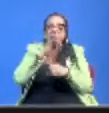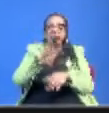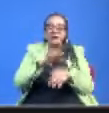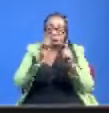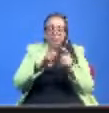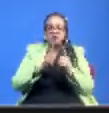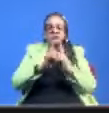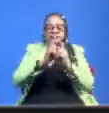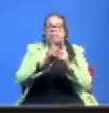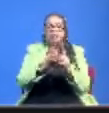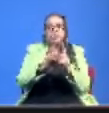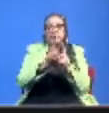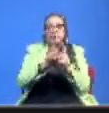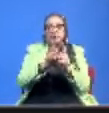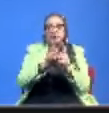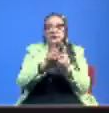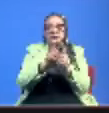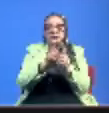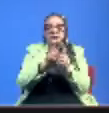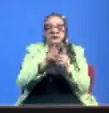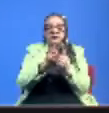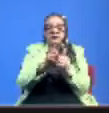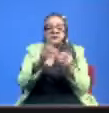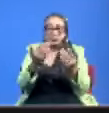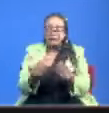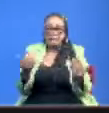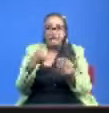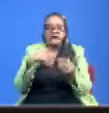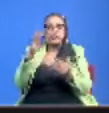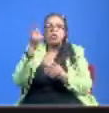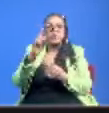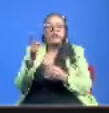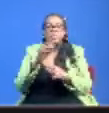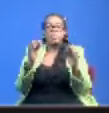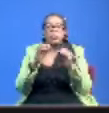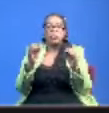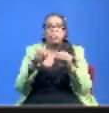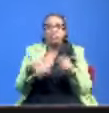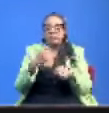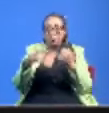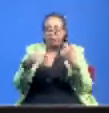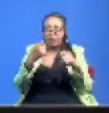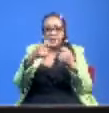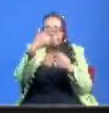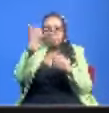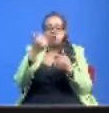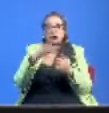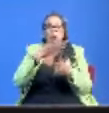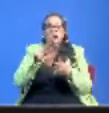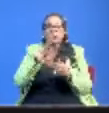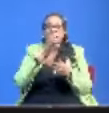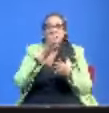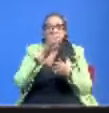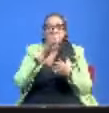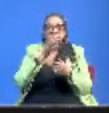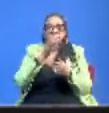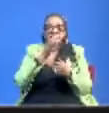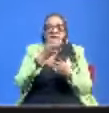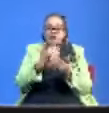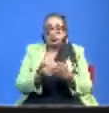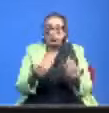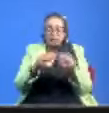kuwavusha. Watoto wadogo hawezi na hawana uniform. Uniform yote imekatika, manake shauri ya hiyo maji ya chumvi. Watoto wadogo wadogo ambao